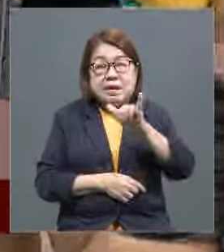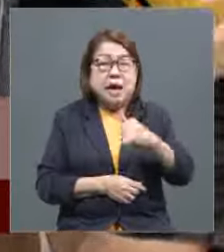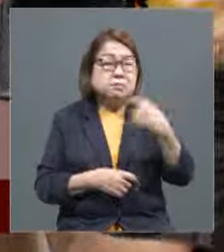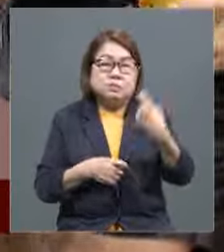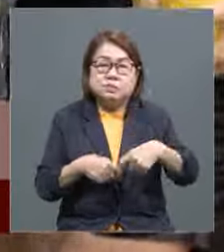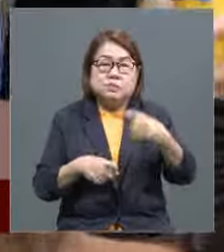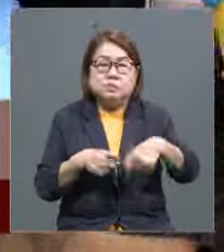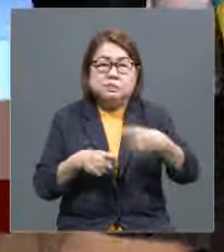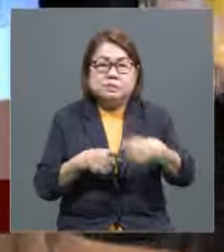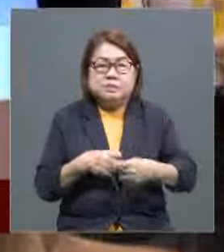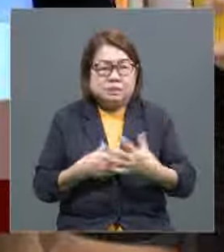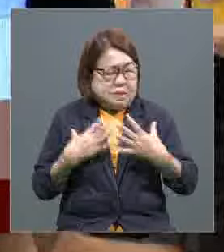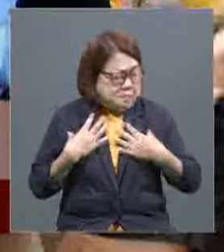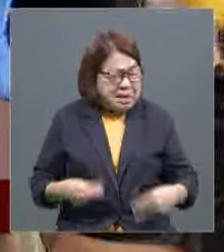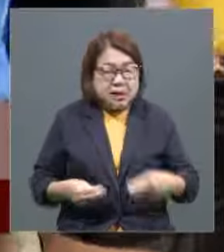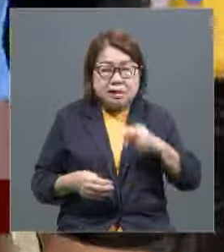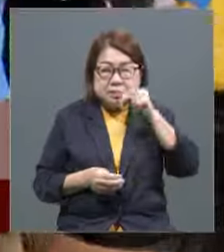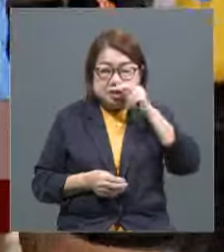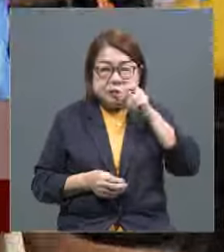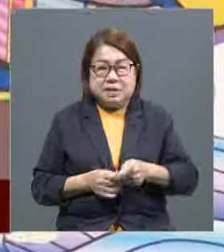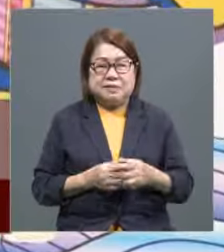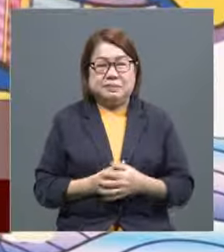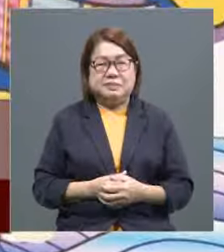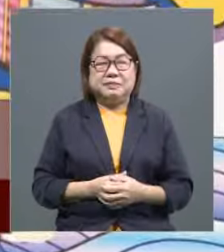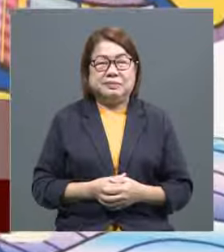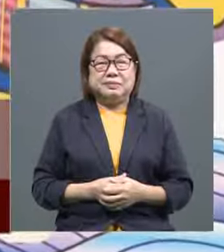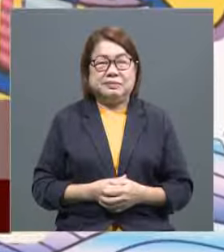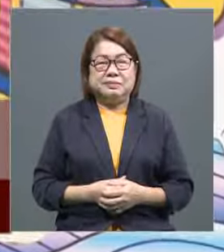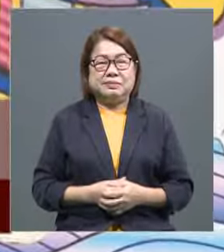ไปตัวแห้งได้อย่างแน่นอนค่ะ